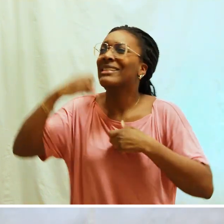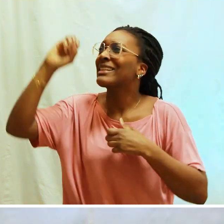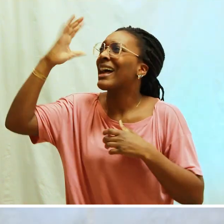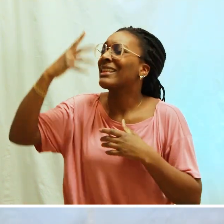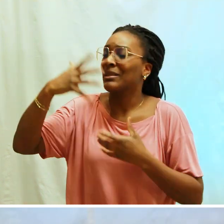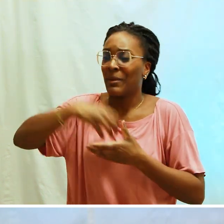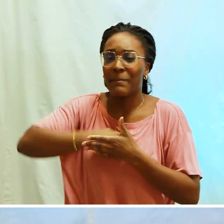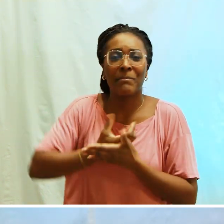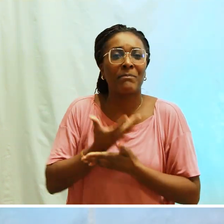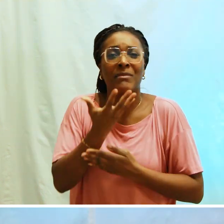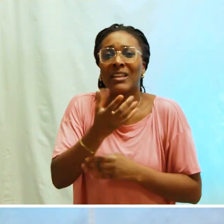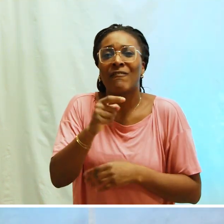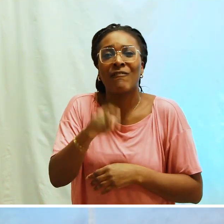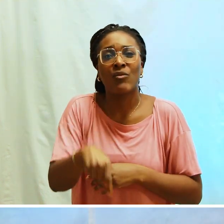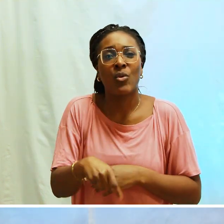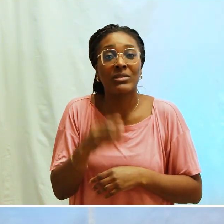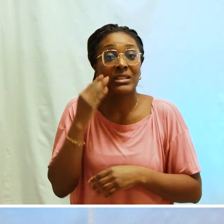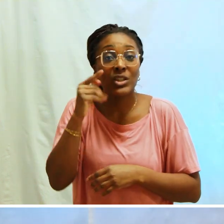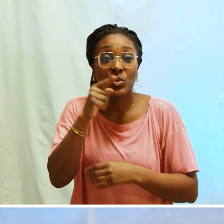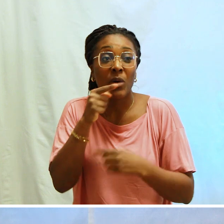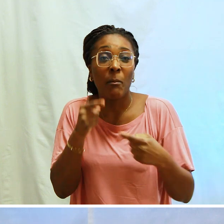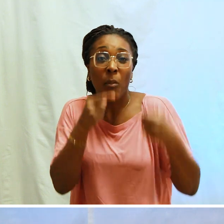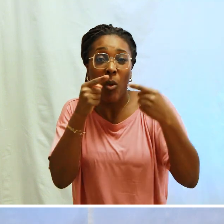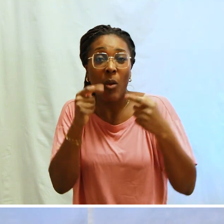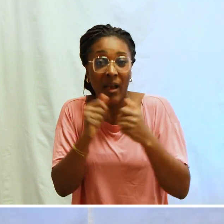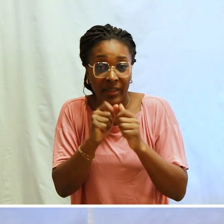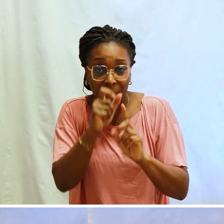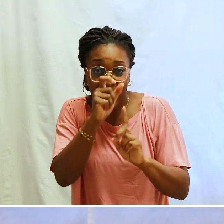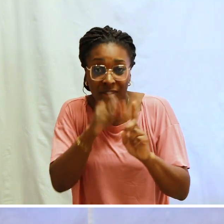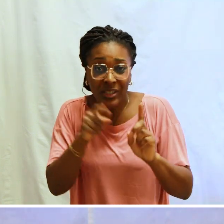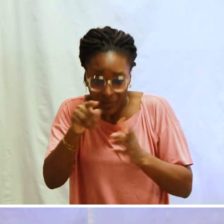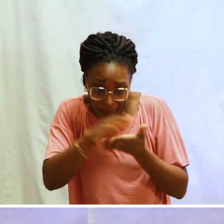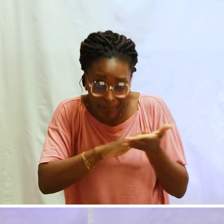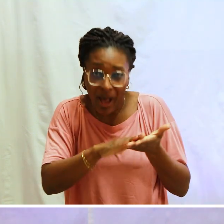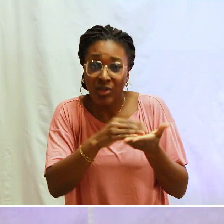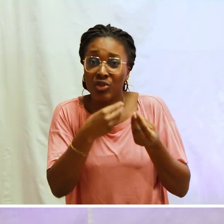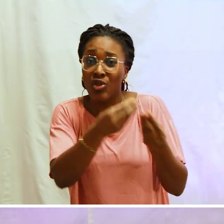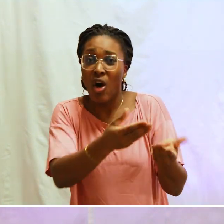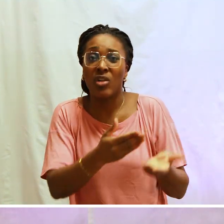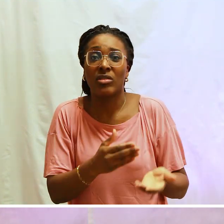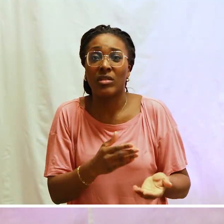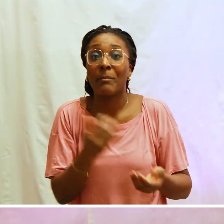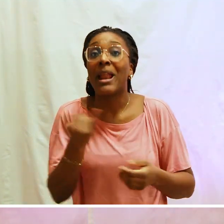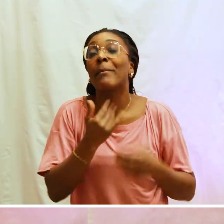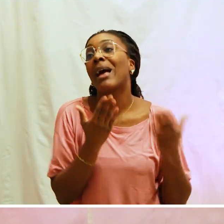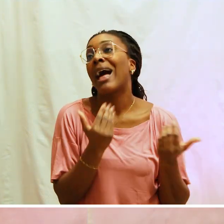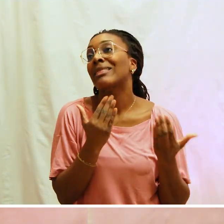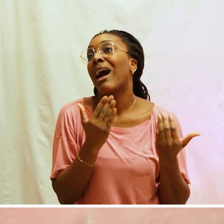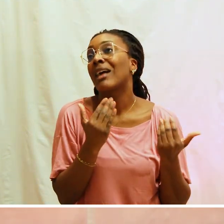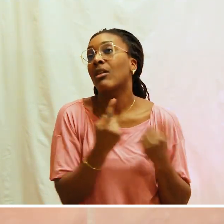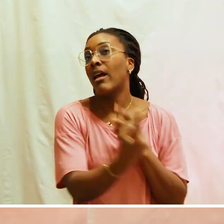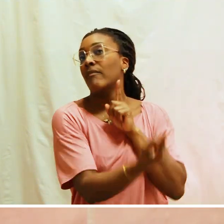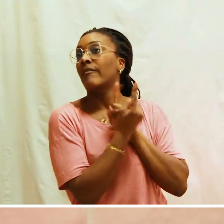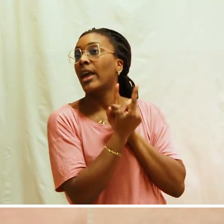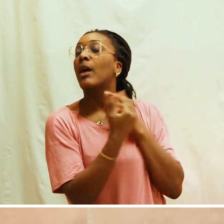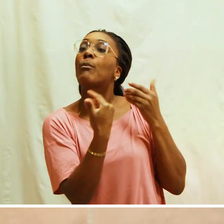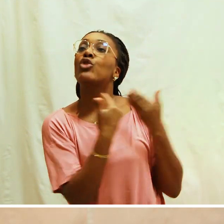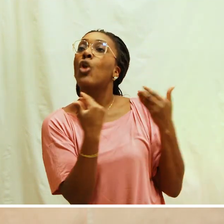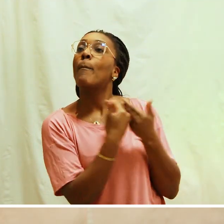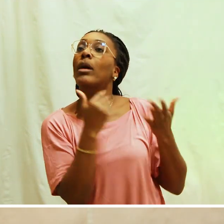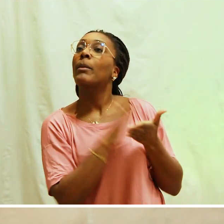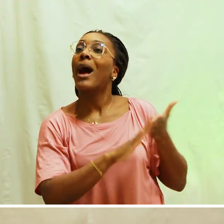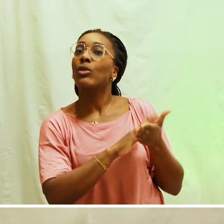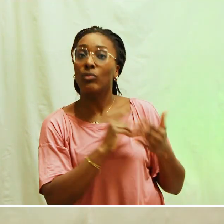la tête avec quelqu'un, que tu sois le premier à pardonner, sans même que la personne puisse te demander pardon, mais à dire moi je veux pardonner